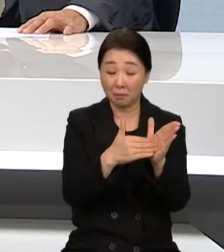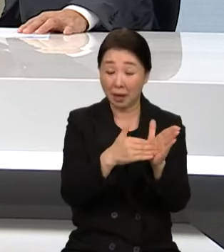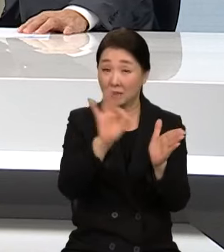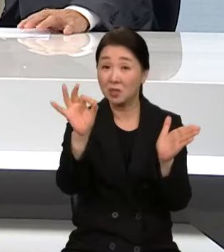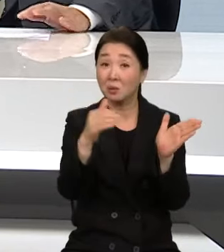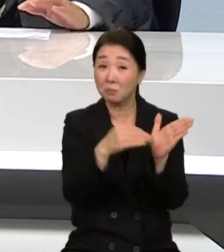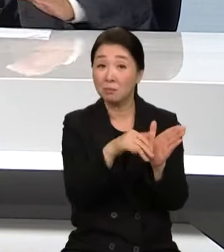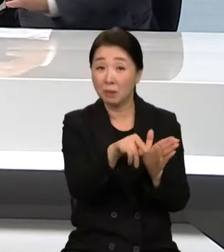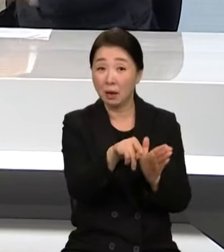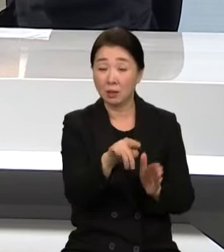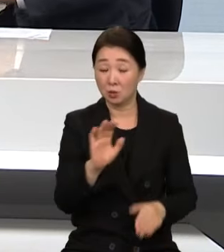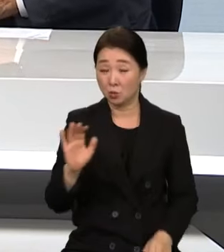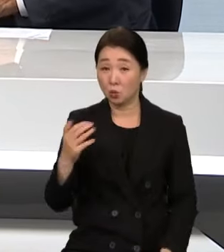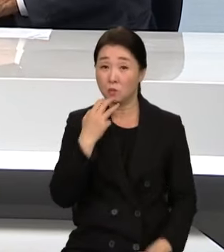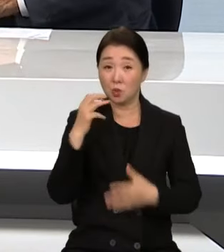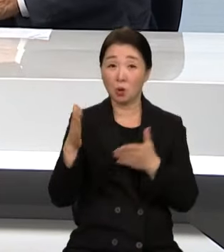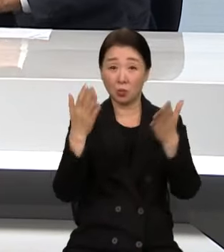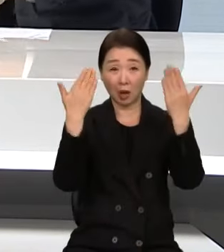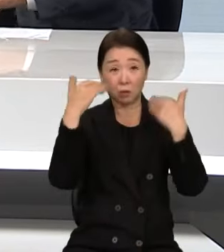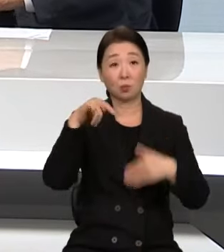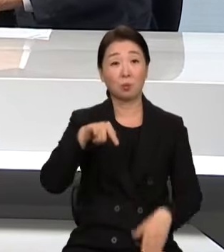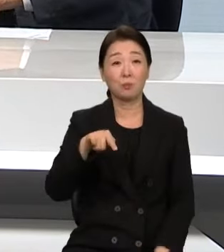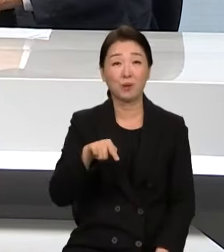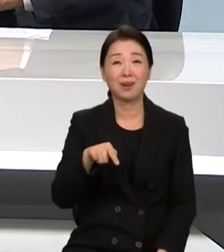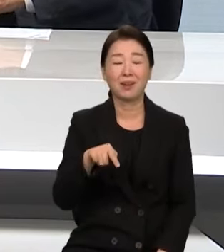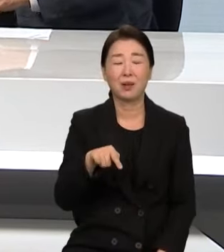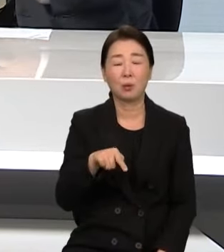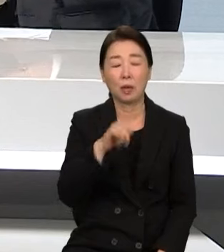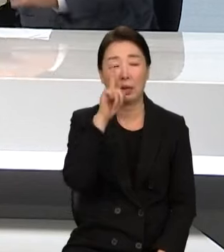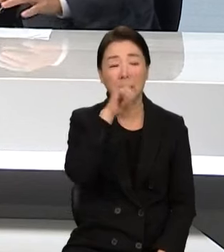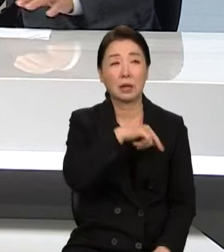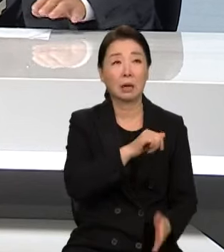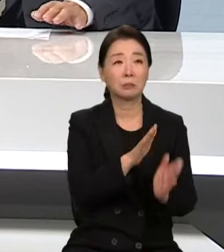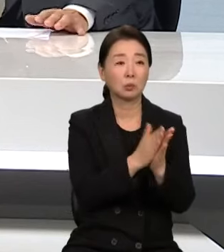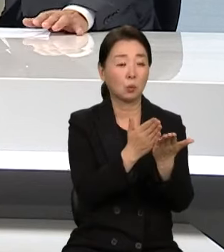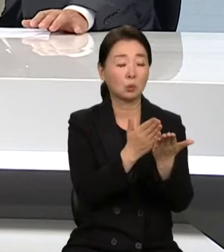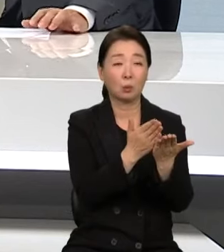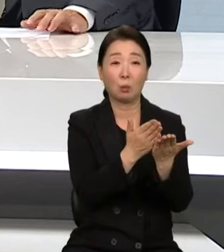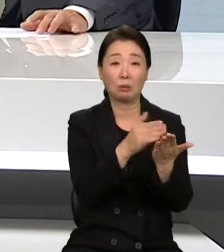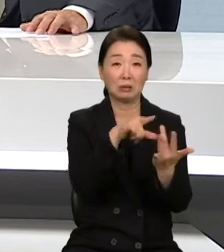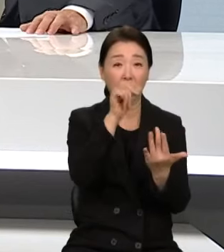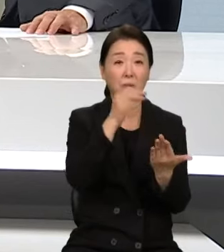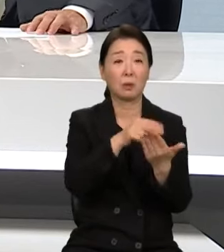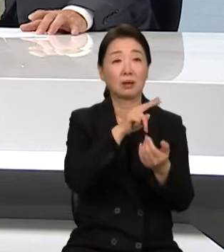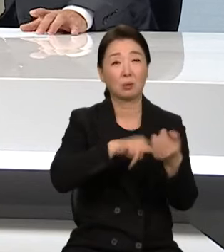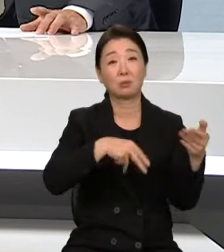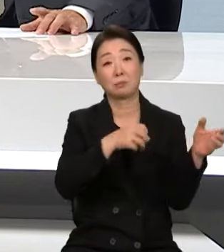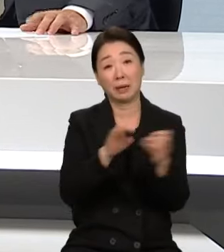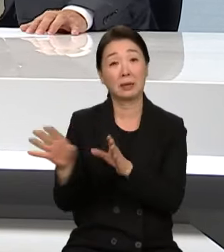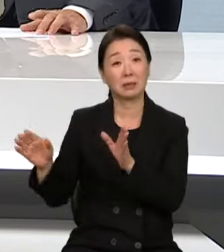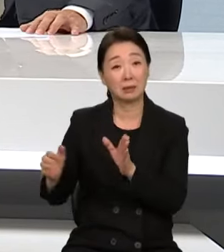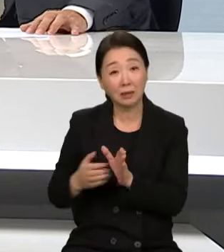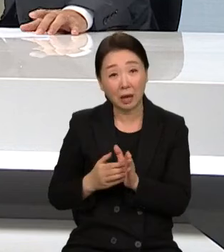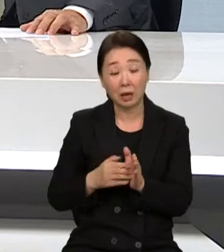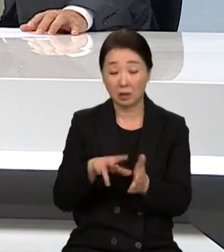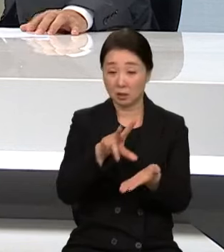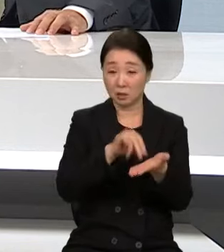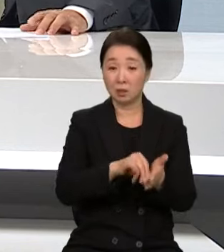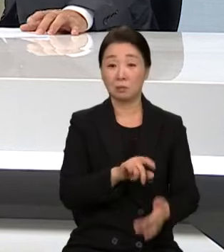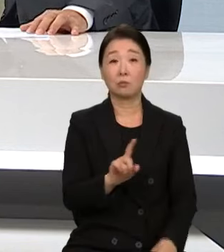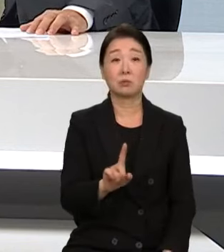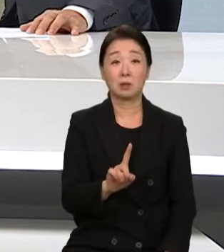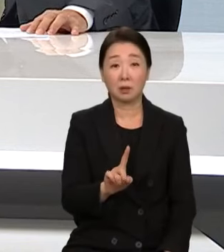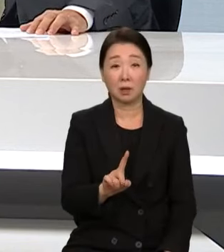없습니다 지난해 경기도의 일부 학교들이 유해도서 선정해서 폐기했다 이런 논란이 뒤늦게 있었죠 오늘이 문제에 대해서